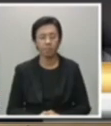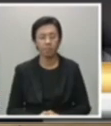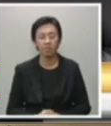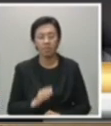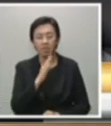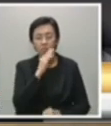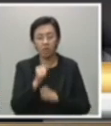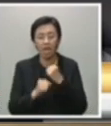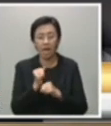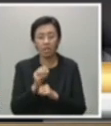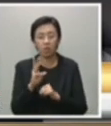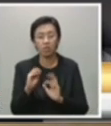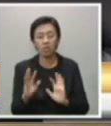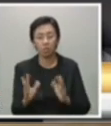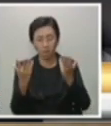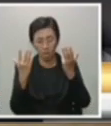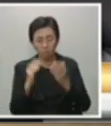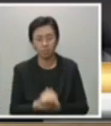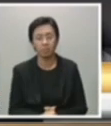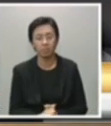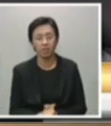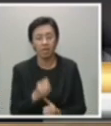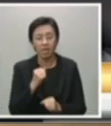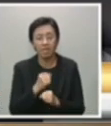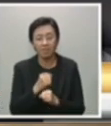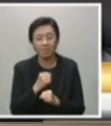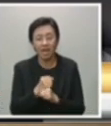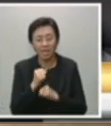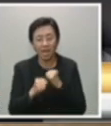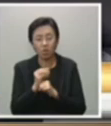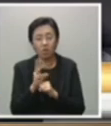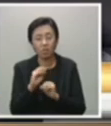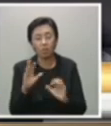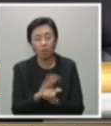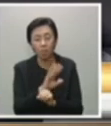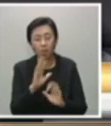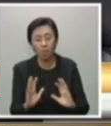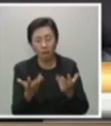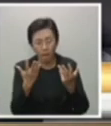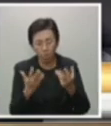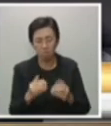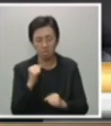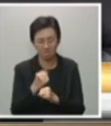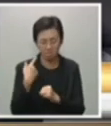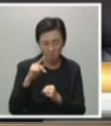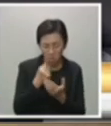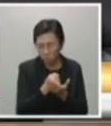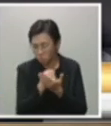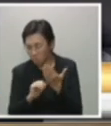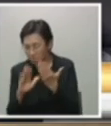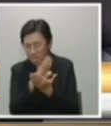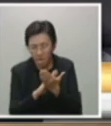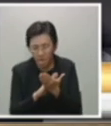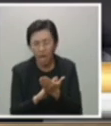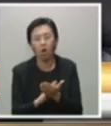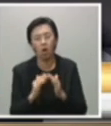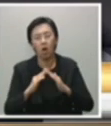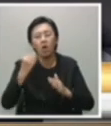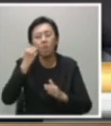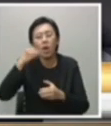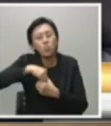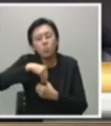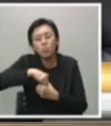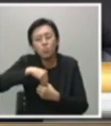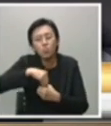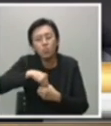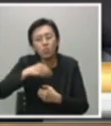กษียณอายุราชการแล้วแต่เคยทำคุณประโยชน์ให้กับประเทศชาติ ยังสามารถอาศัยอยู่ได้ตามปกติ